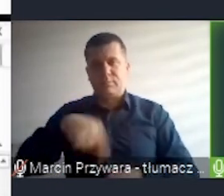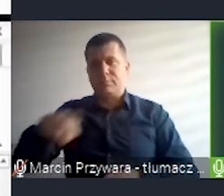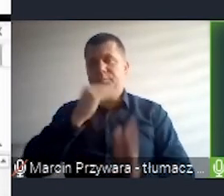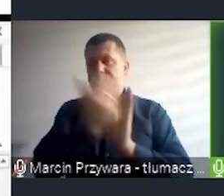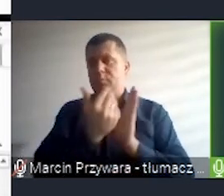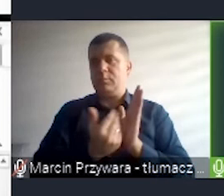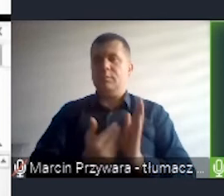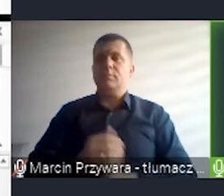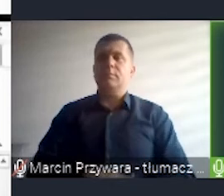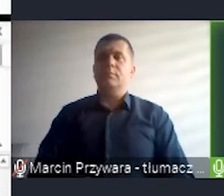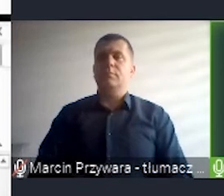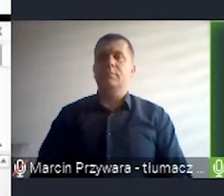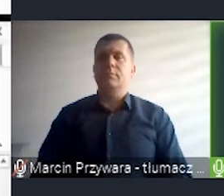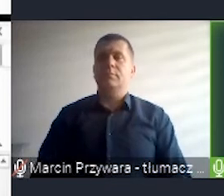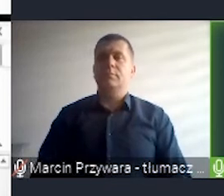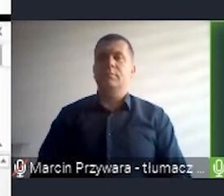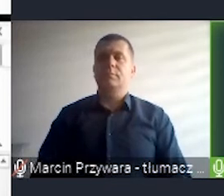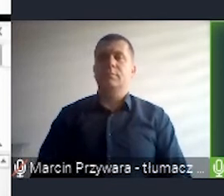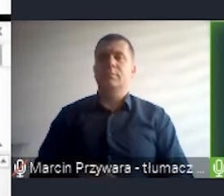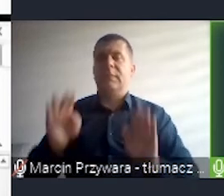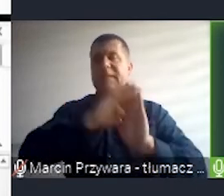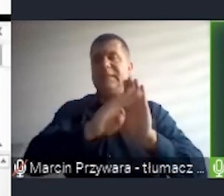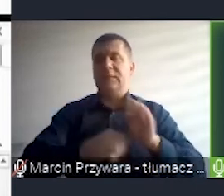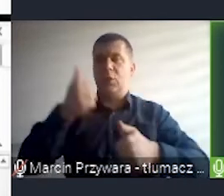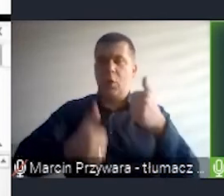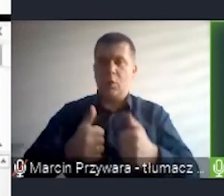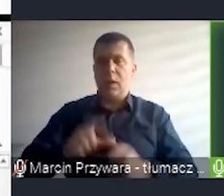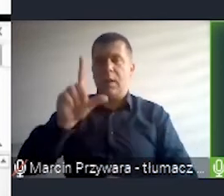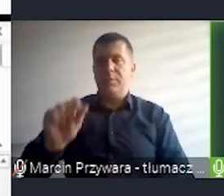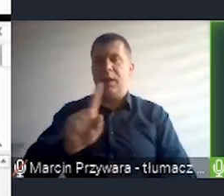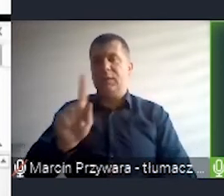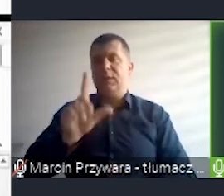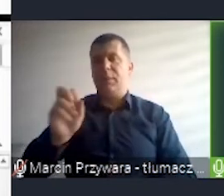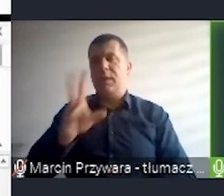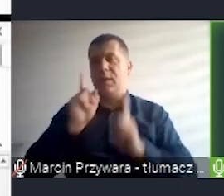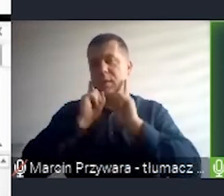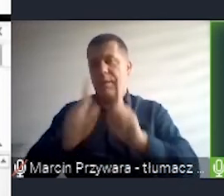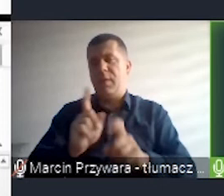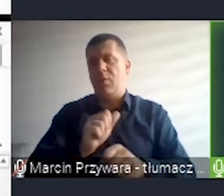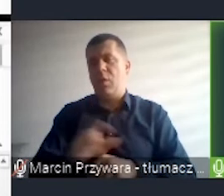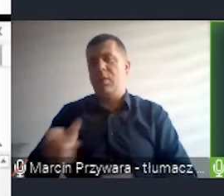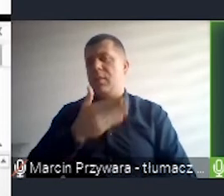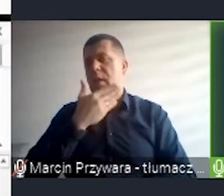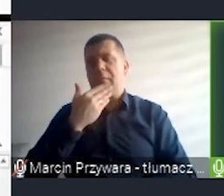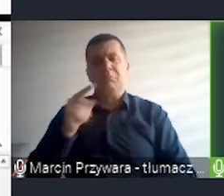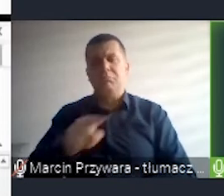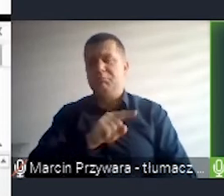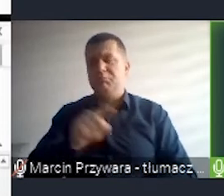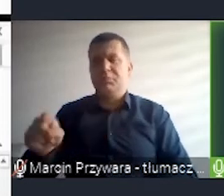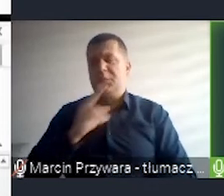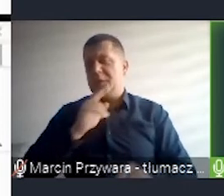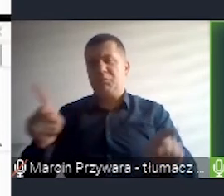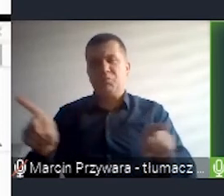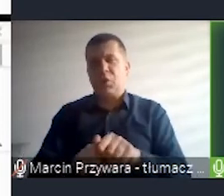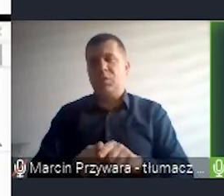programie. W zasadzie konkurencyjności i w PZP tak naprawdę one są niemal identyczne, pozwoliłem sobie